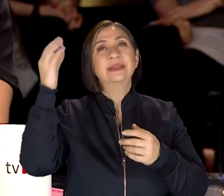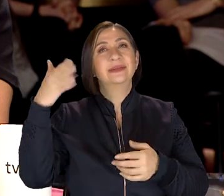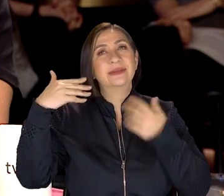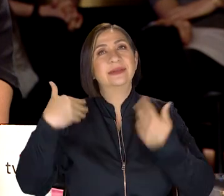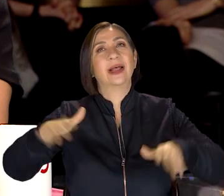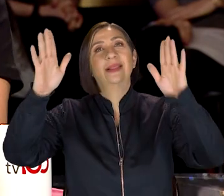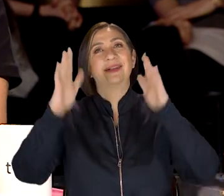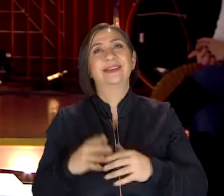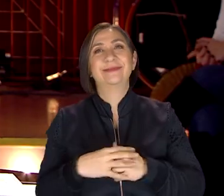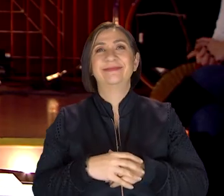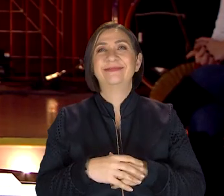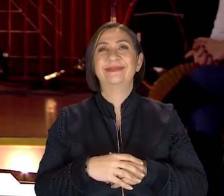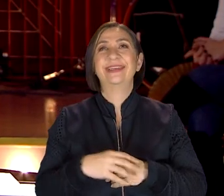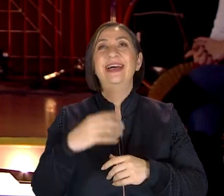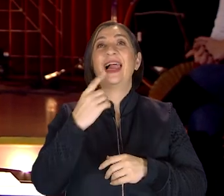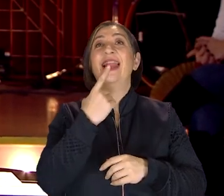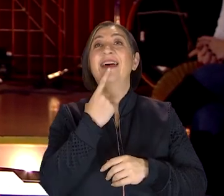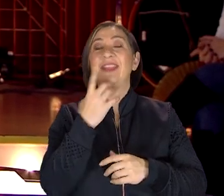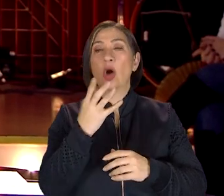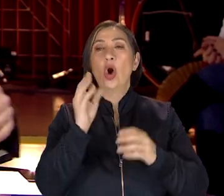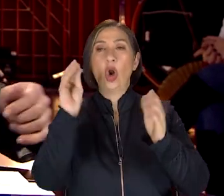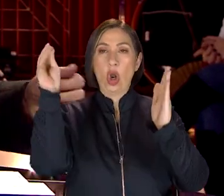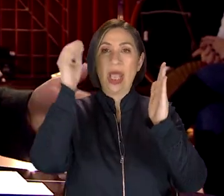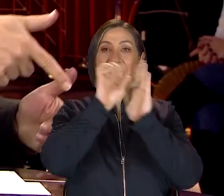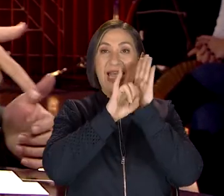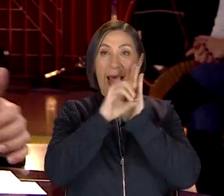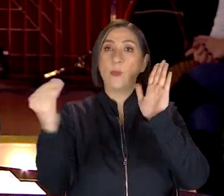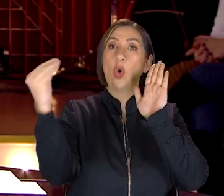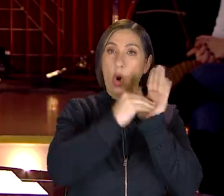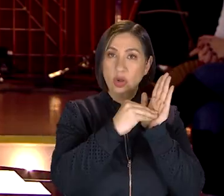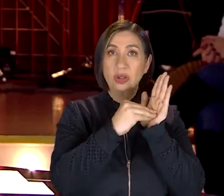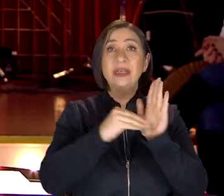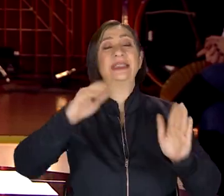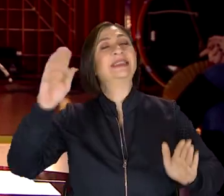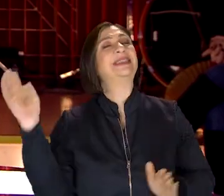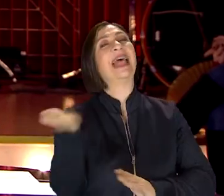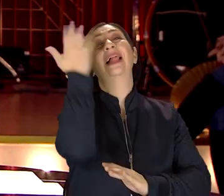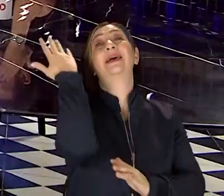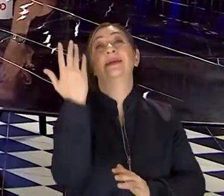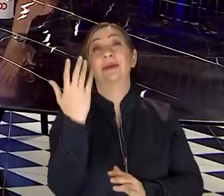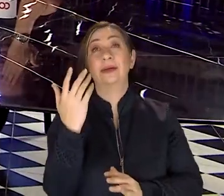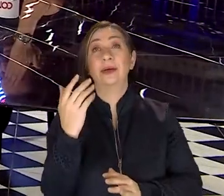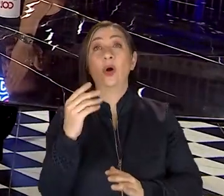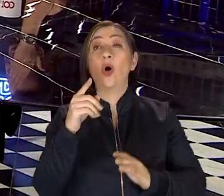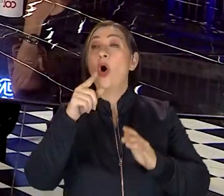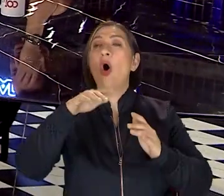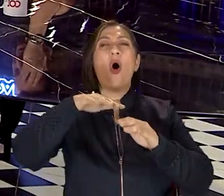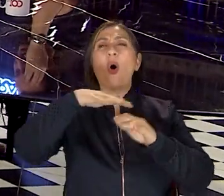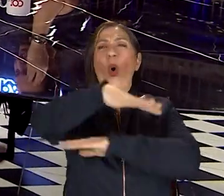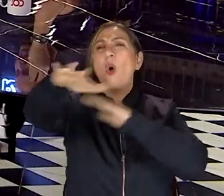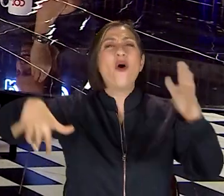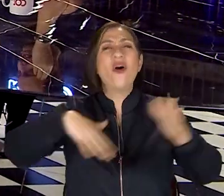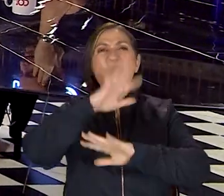salladı. Laf şu. Koydu Instagram'a koydu salladı. Ortalığı